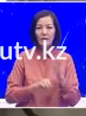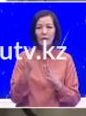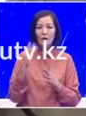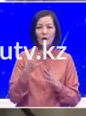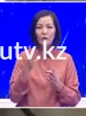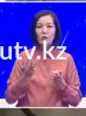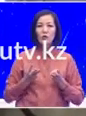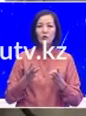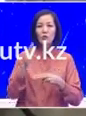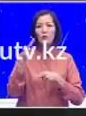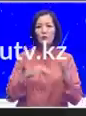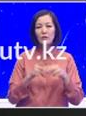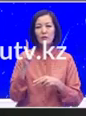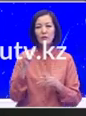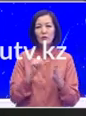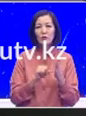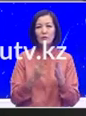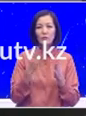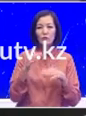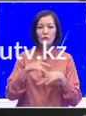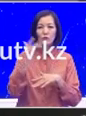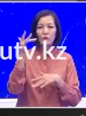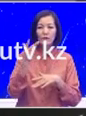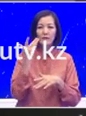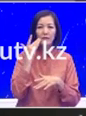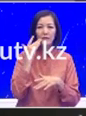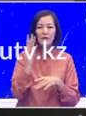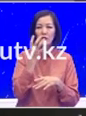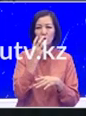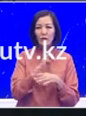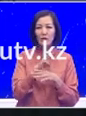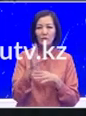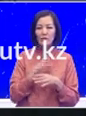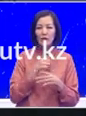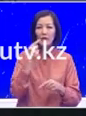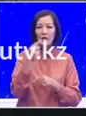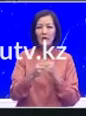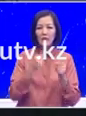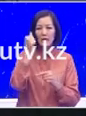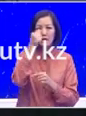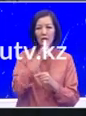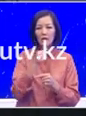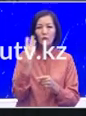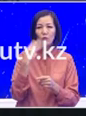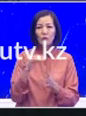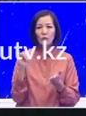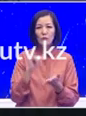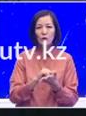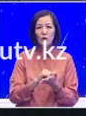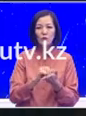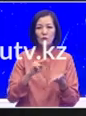қазандығы салыныпты. Олар 164 көп қабатты үйді үздіксіз жылумен қамтамасыз етіп келеді. Келер жылы тағы 30-ын орнату жоспарда бар.